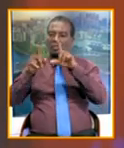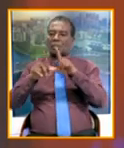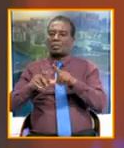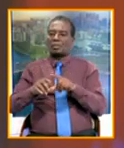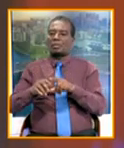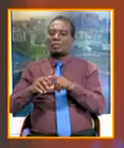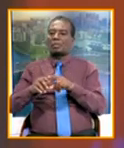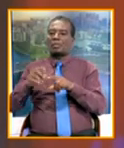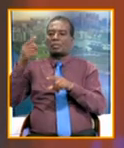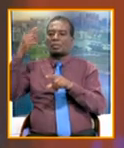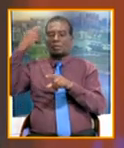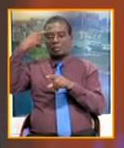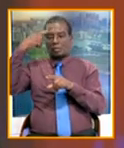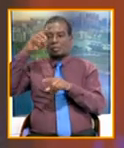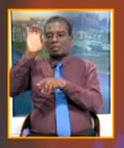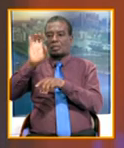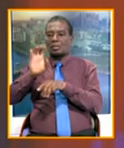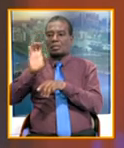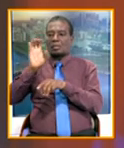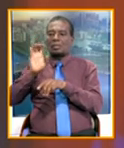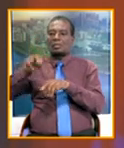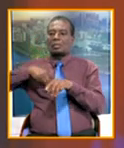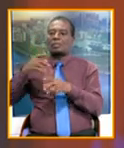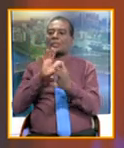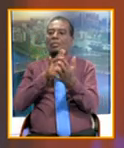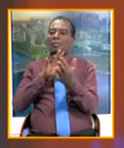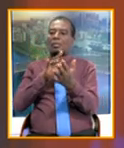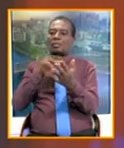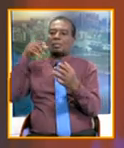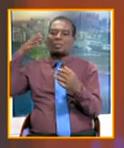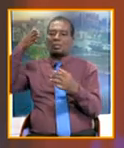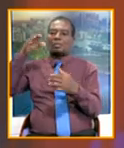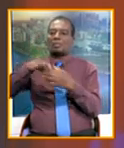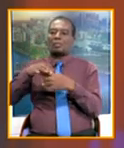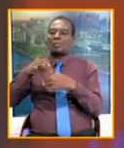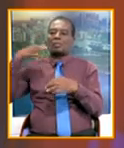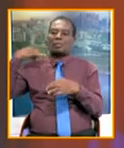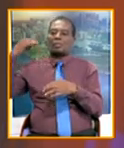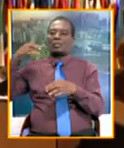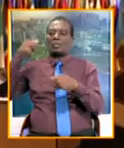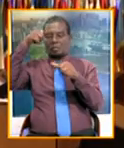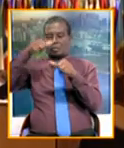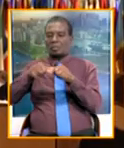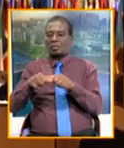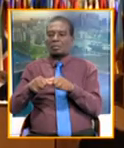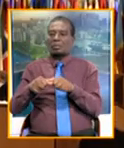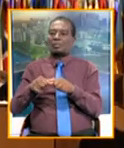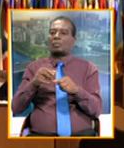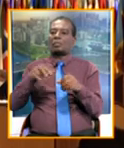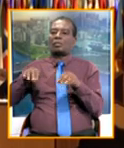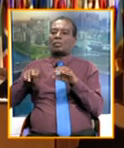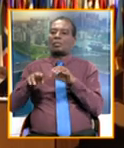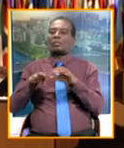chaire sur la prospective. Nous espérons que ces candidatures seront retenues. En attendant le